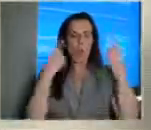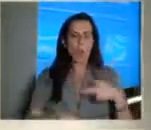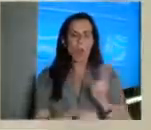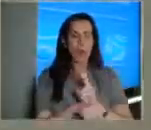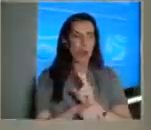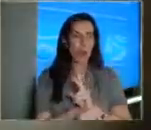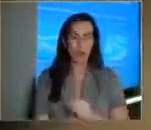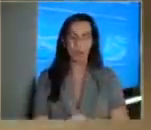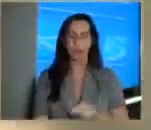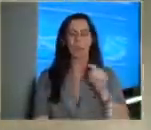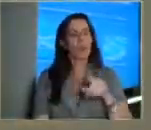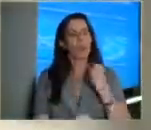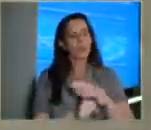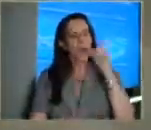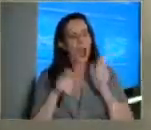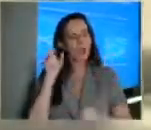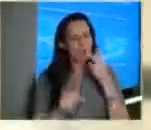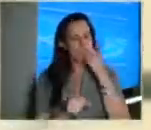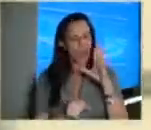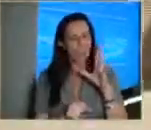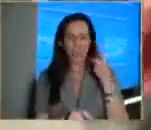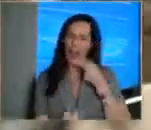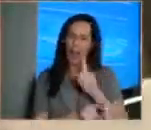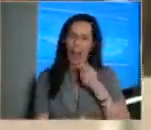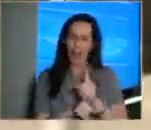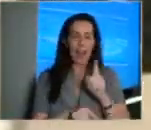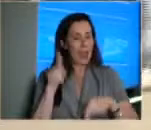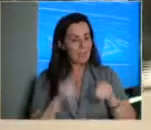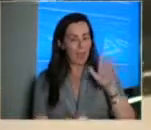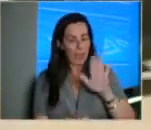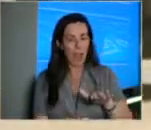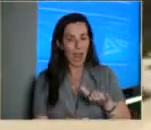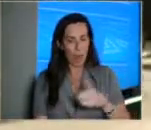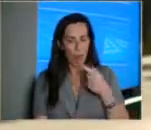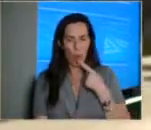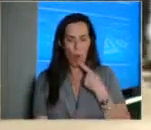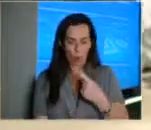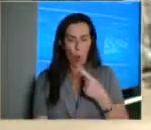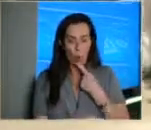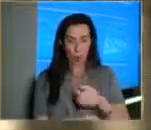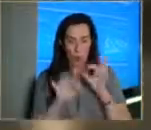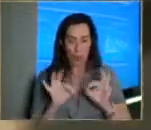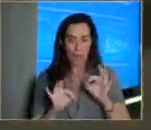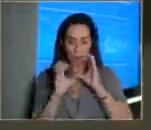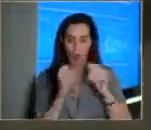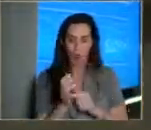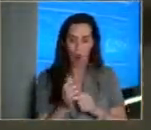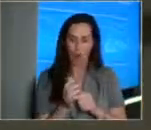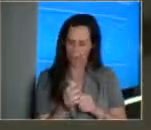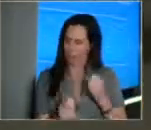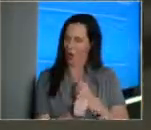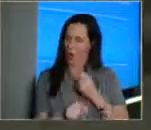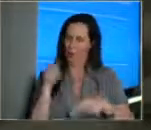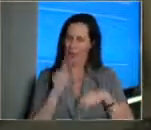יום השוטים, בו נוהגים אנשים לנסות ולהטל באחרים. לעתים גם הודעות אמיתיות המתפרסמות בכלי התקשורת